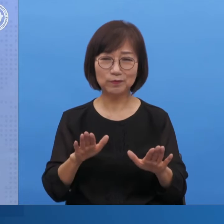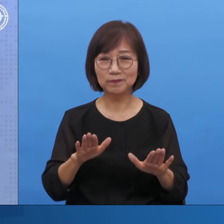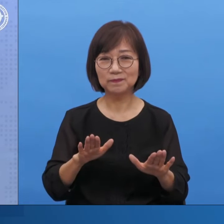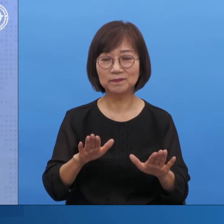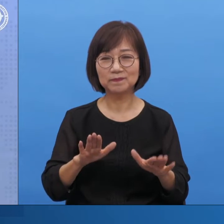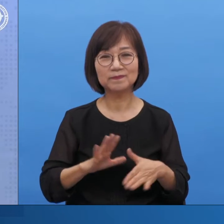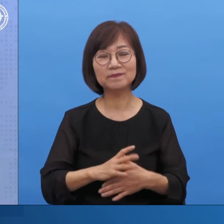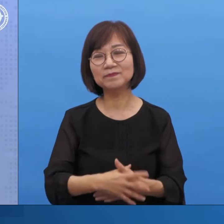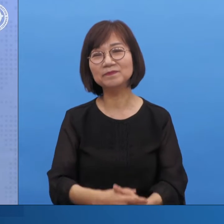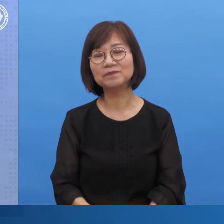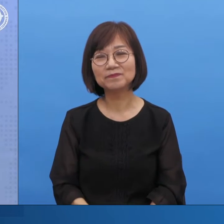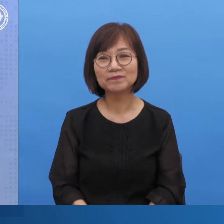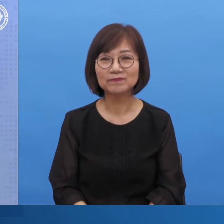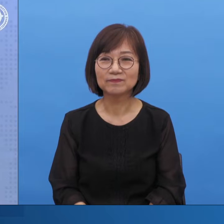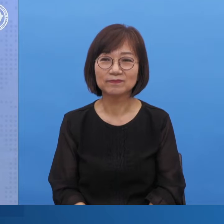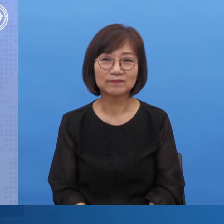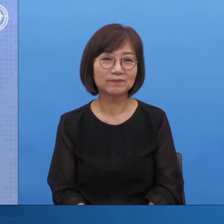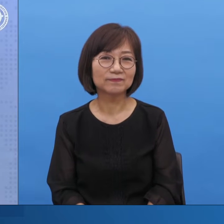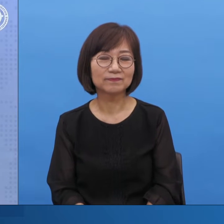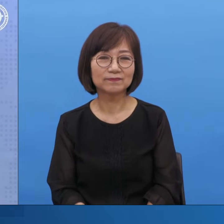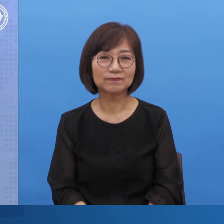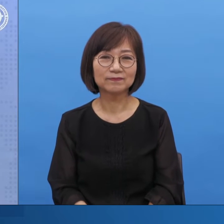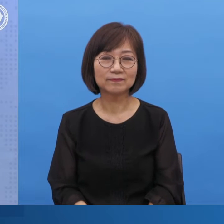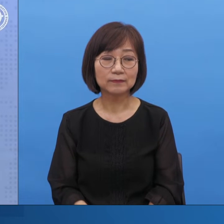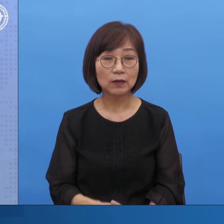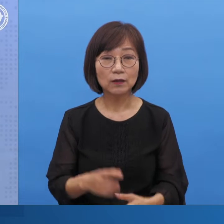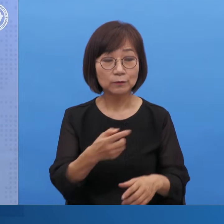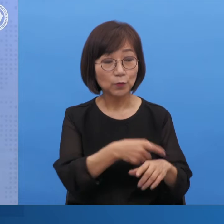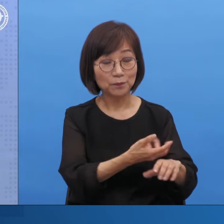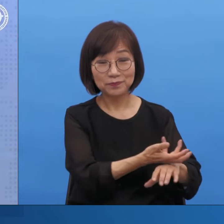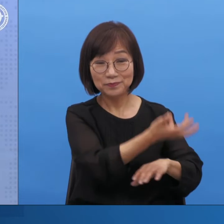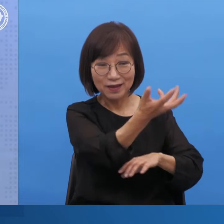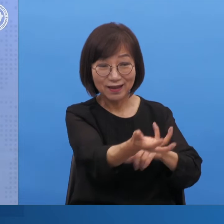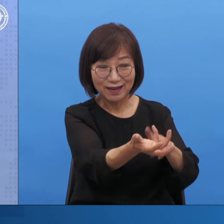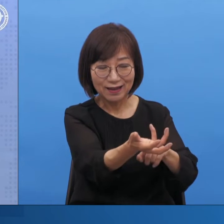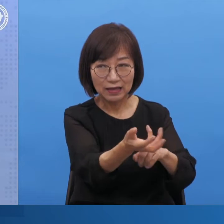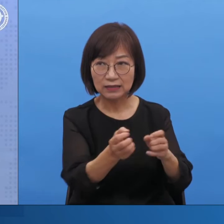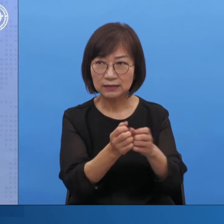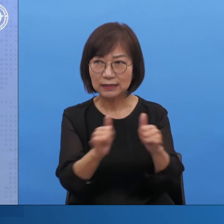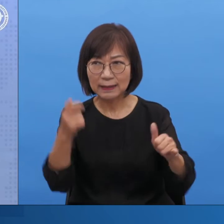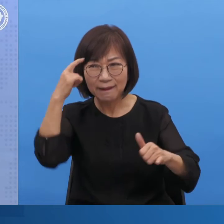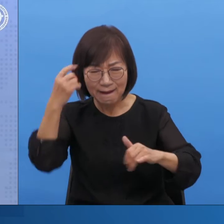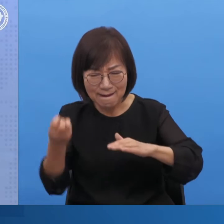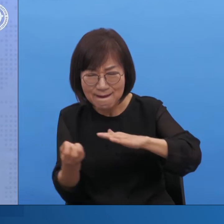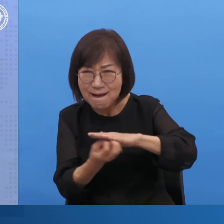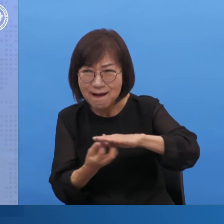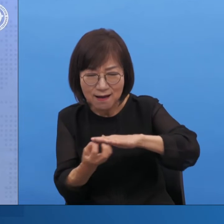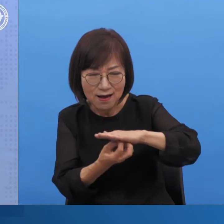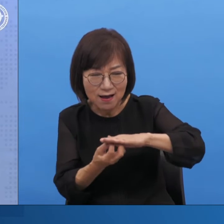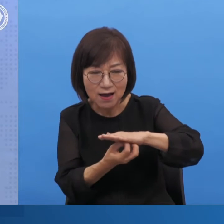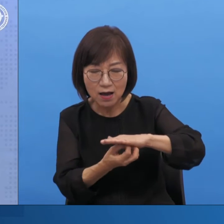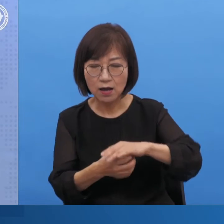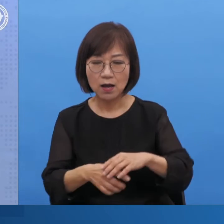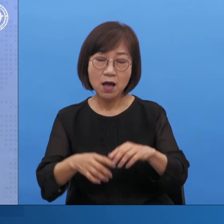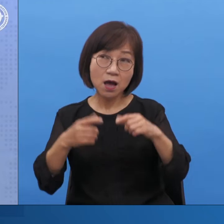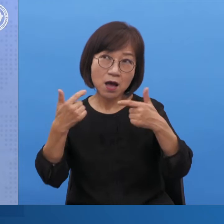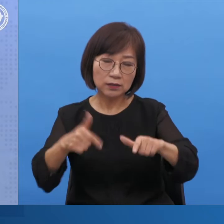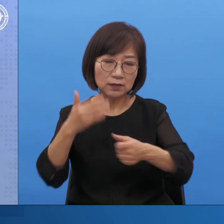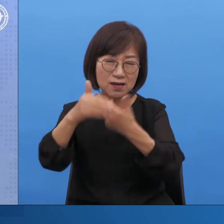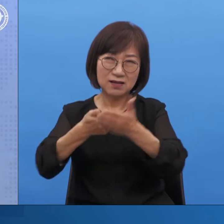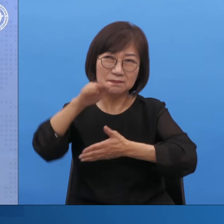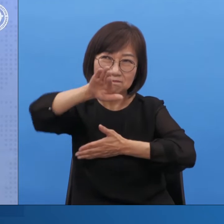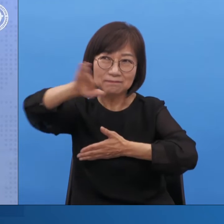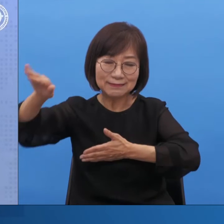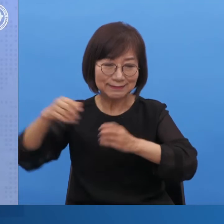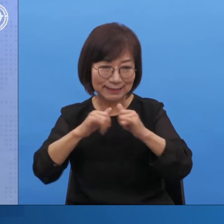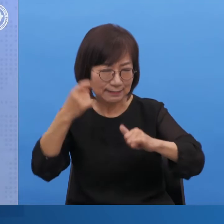very beginning. I don't think it's necessary. 어떤 교회 갔더니 너무 인본주의 있어. 인본주의로 기초를 안 하세요. And then another church I go